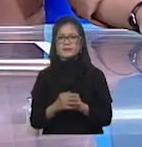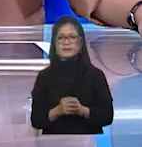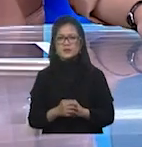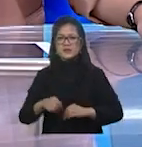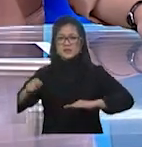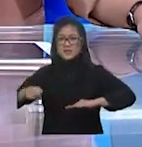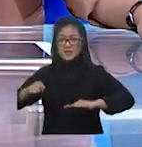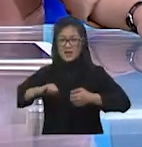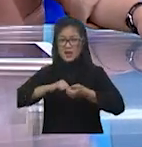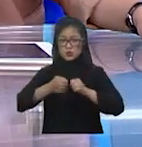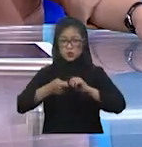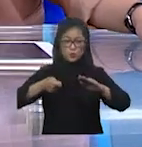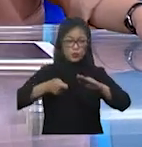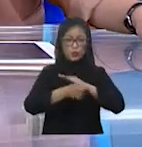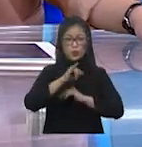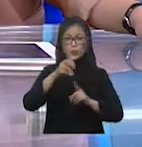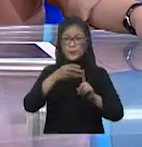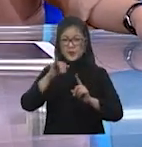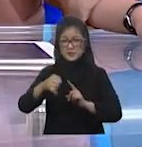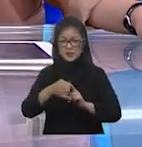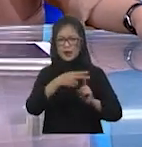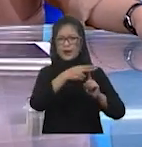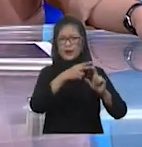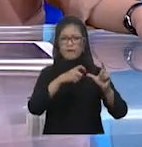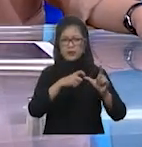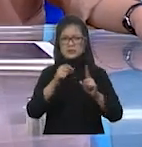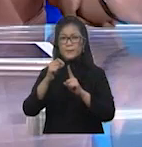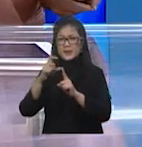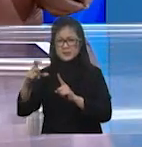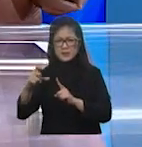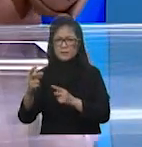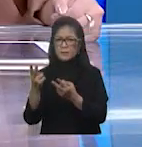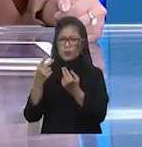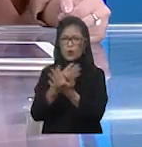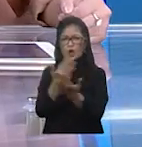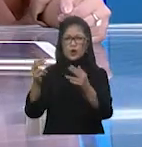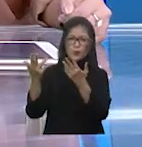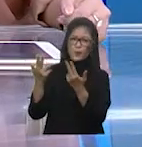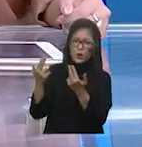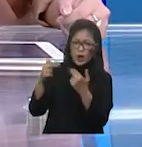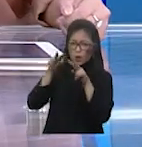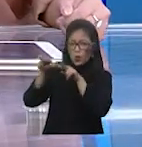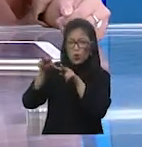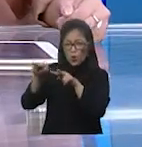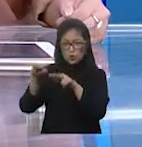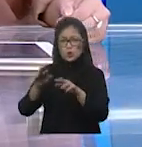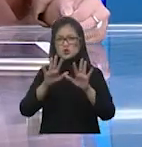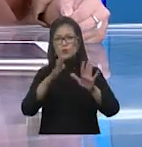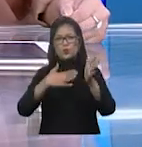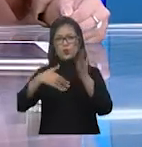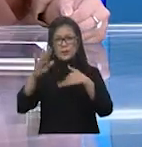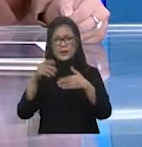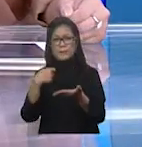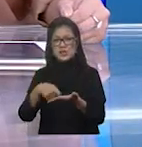Sidang kasus pembunuhan Joshua dengan terdakwa Verdi Sambo dan Putri Candrawati istrinya menarik perhatian masyarakat. Puluhan mahasiswa